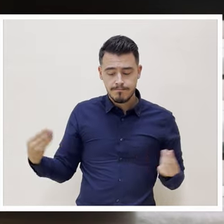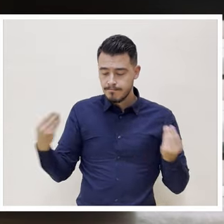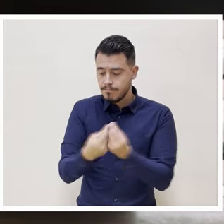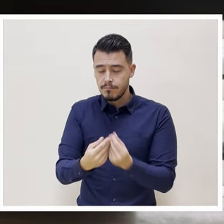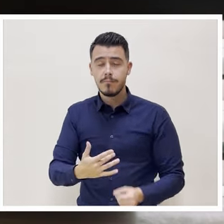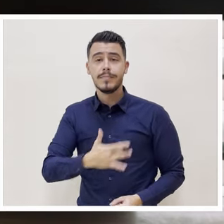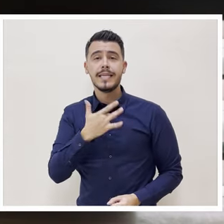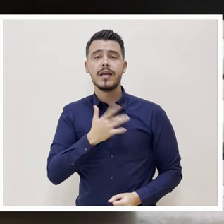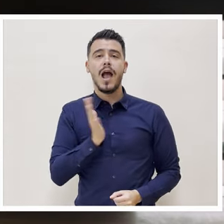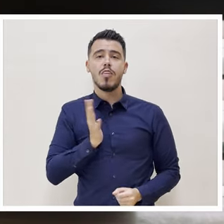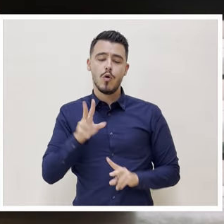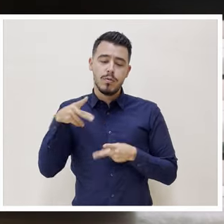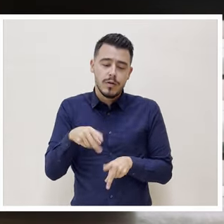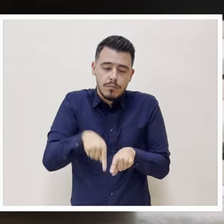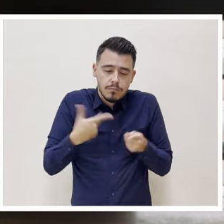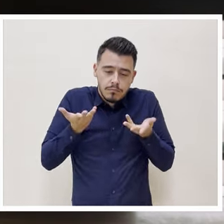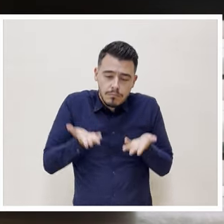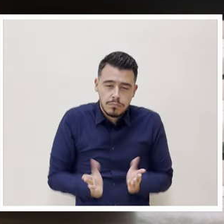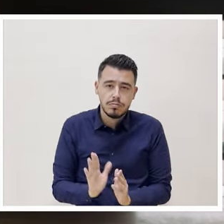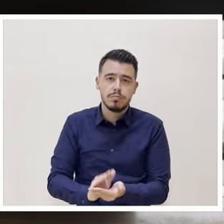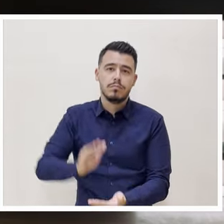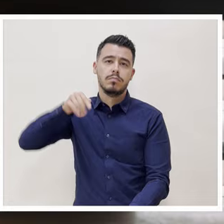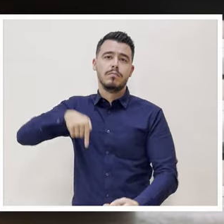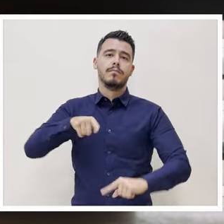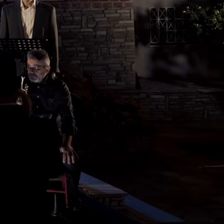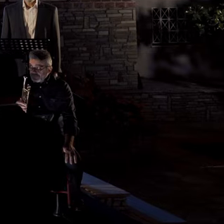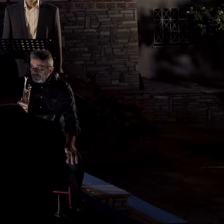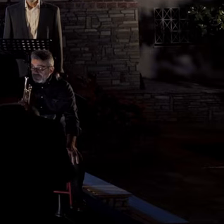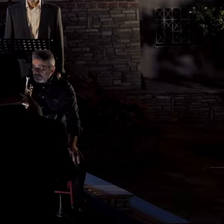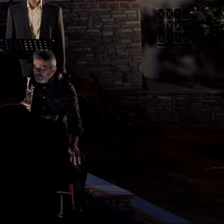με το μεγαλείο της ψυχής των ανθρώπων που αυτή γεννά.